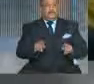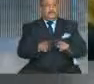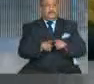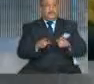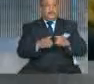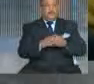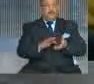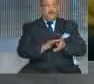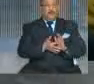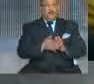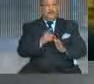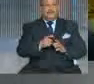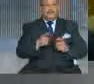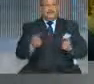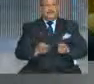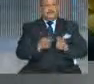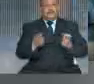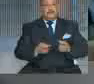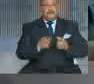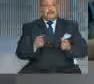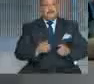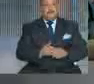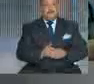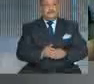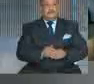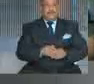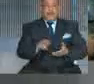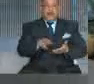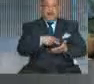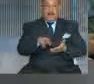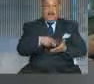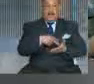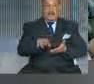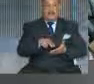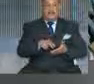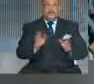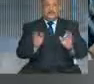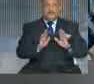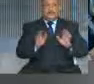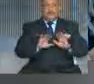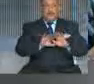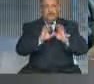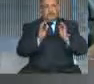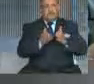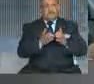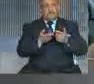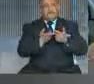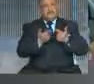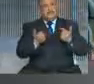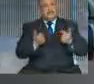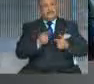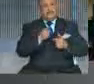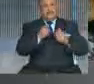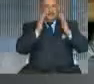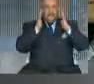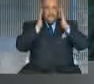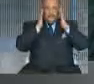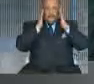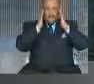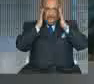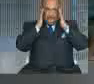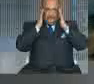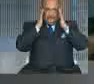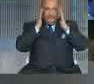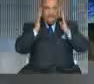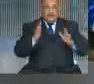رأيي في المسرحية سمح، كانت جميلة وفيها بعض الألفاظ الرائعة.